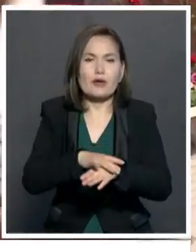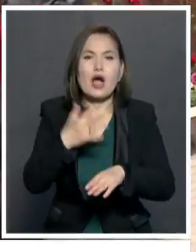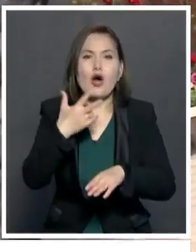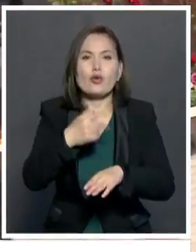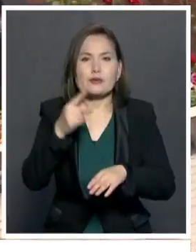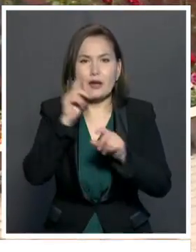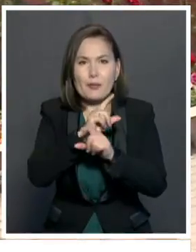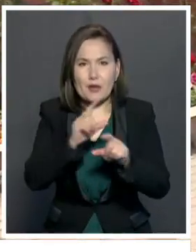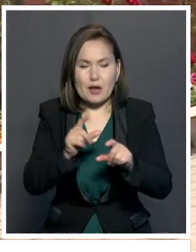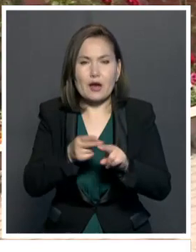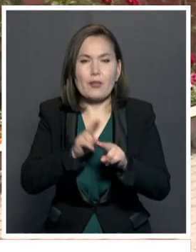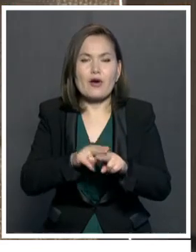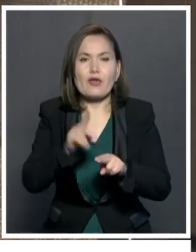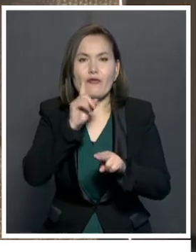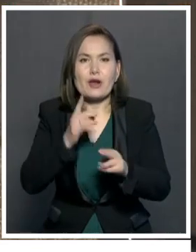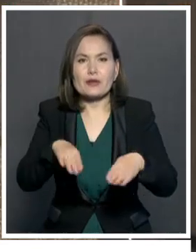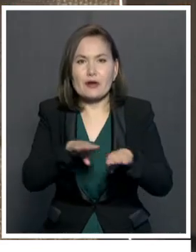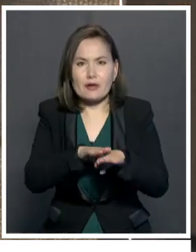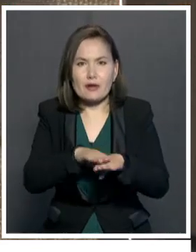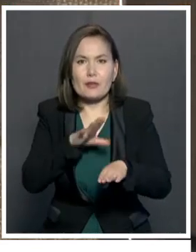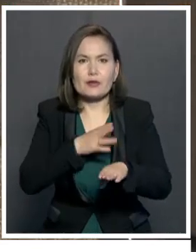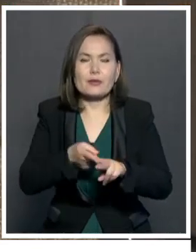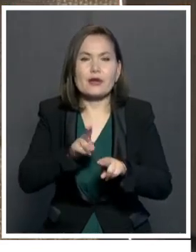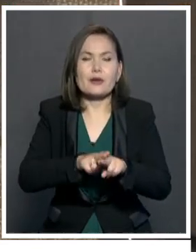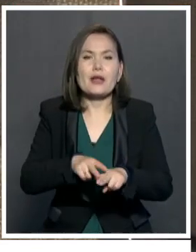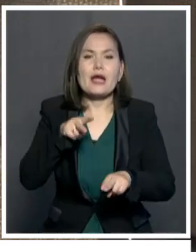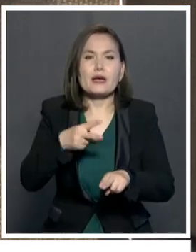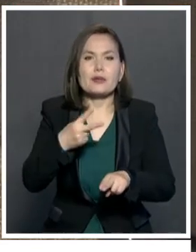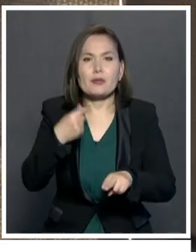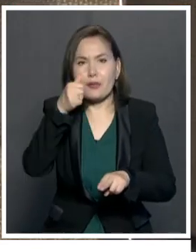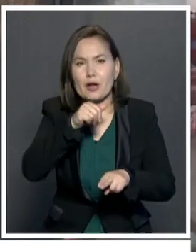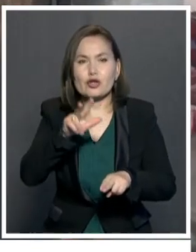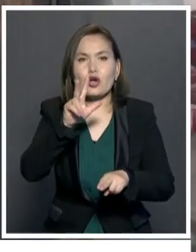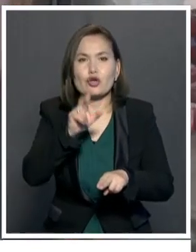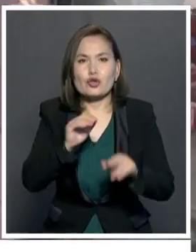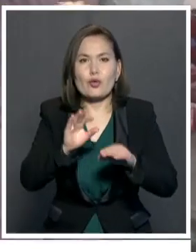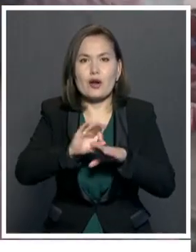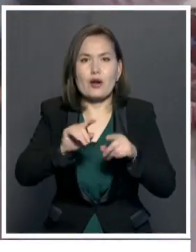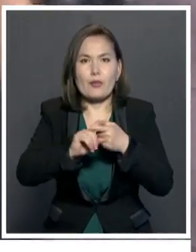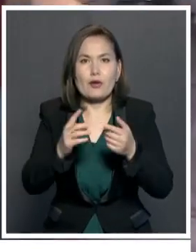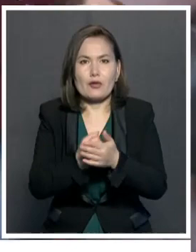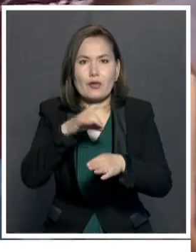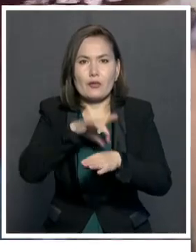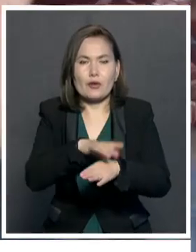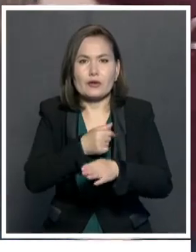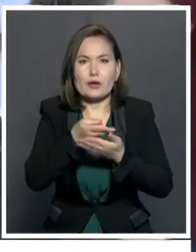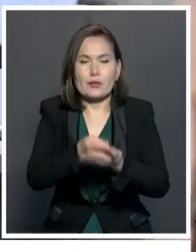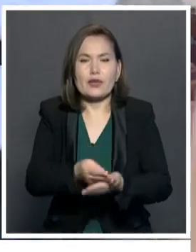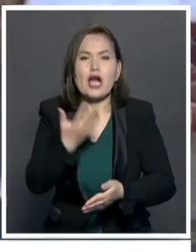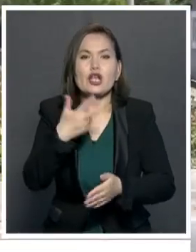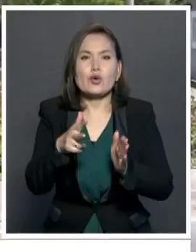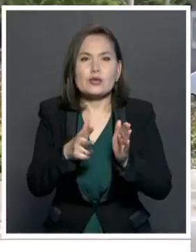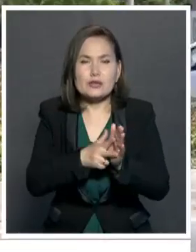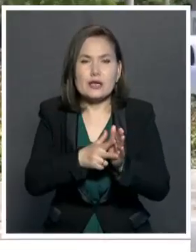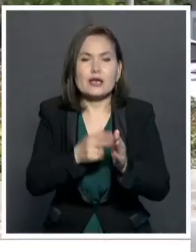31 мектепте оқу процесі тоқтатылып, карантинге жабылды. Жыл басынан бері 300-ден астам оқушы жұқпалы ауру шалдыққан. Сондай-ақ 58